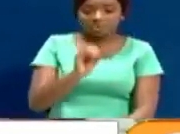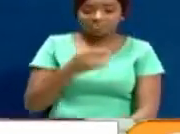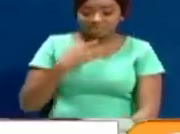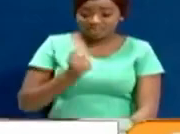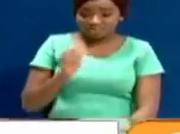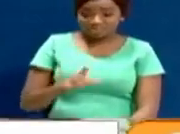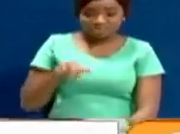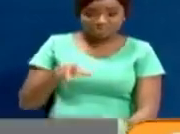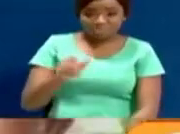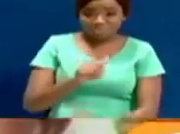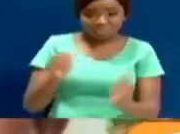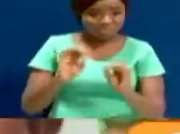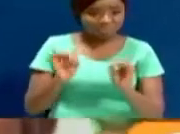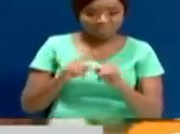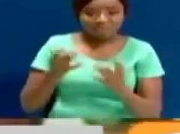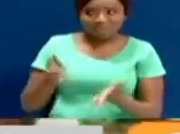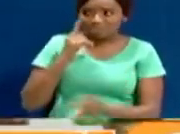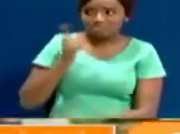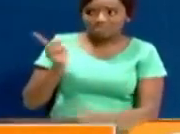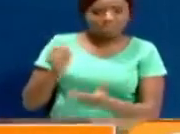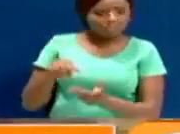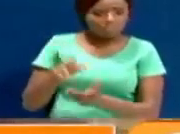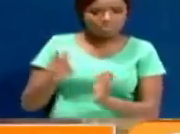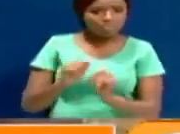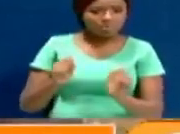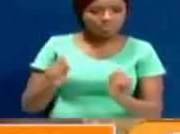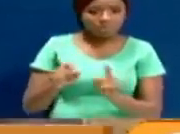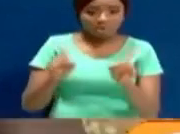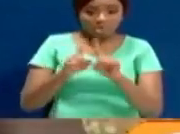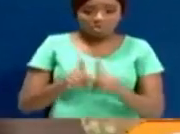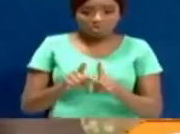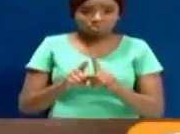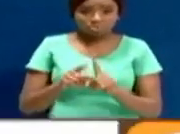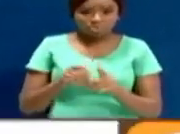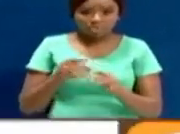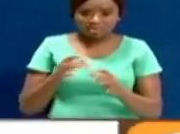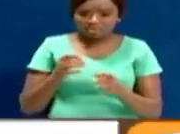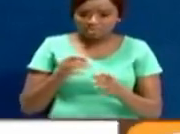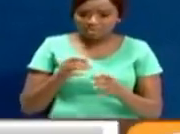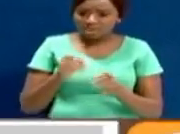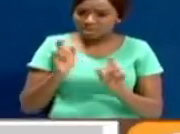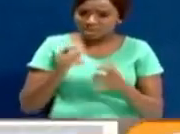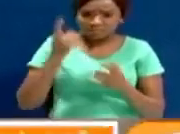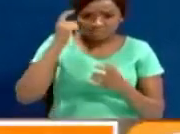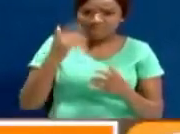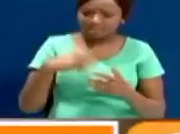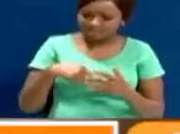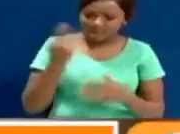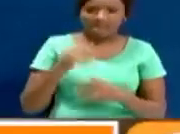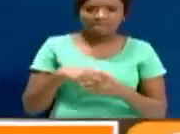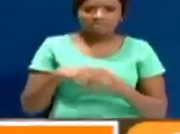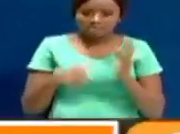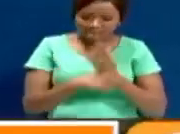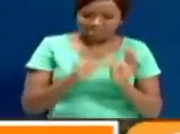anatembea vizuri, lakini saya ametembea vizuri. Akili yake tena akakuwa fresha, kujaribu kutacha hata majina ya